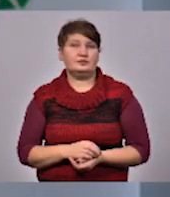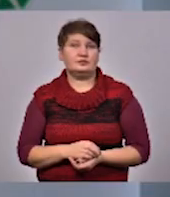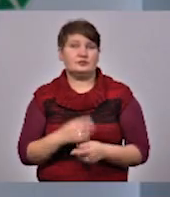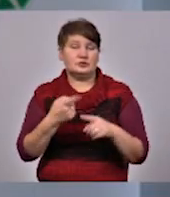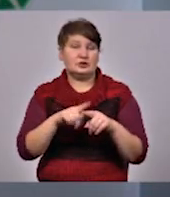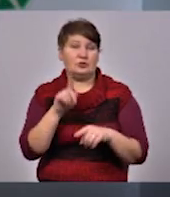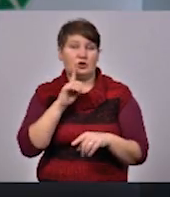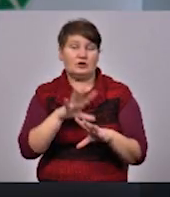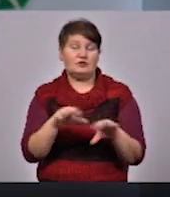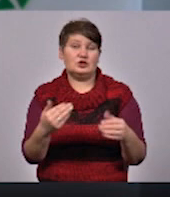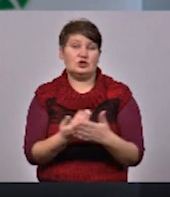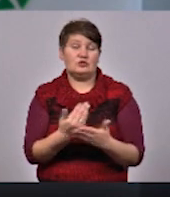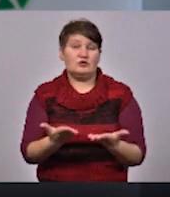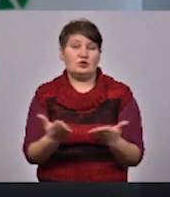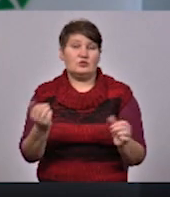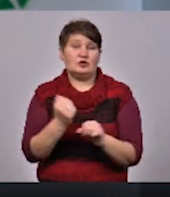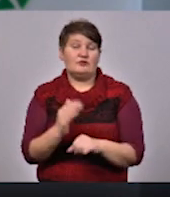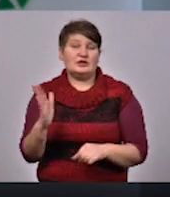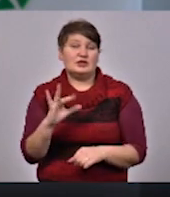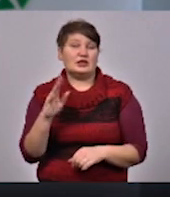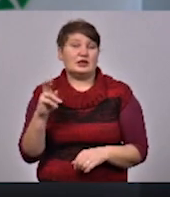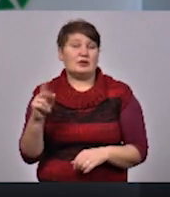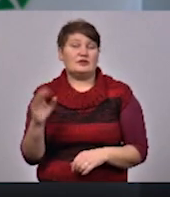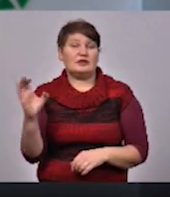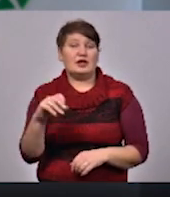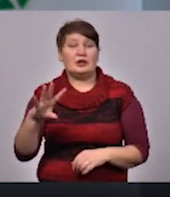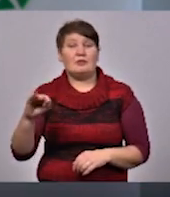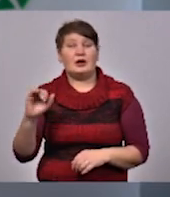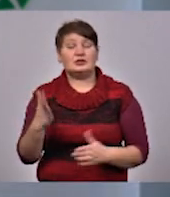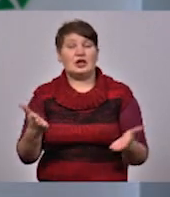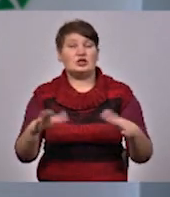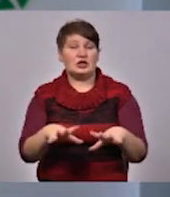Це поки усі новини. В студії для вас працювали Василь Скрипка і Світлана Магас. Залишайтеся з нами.